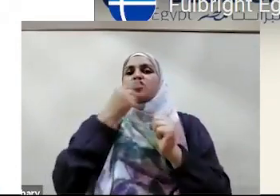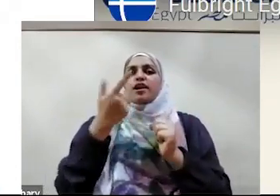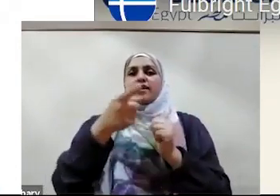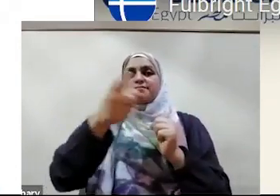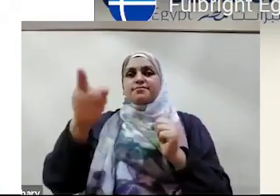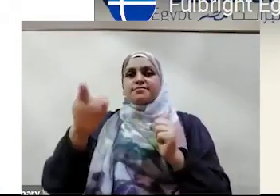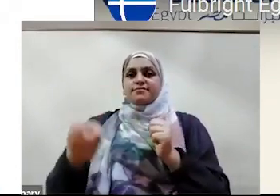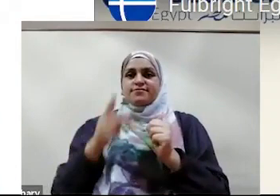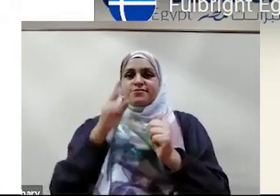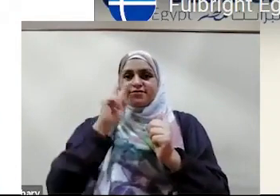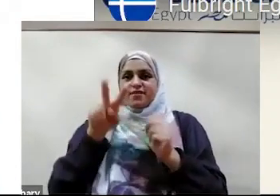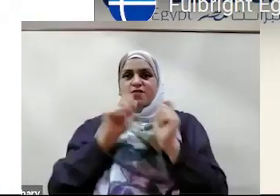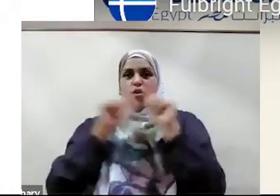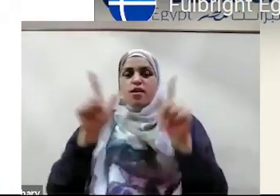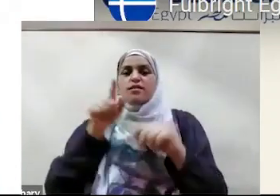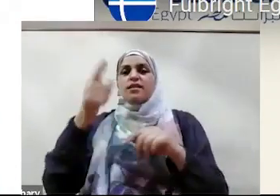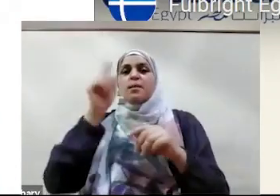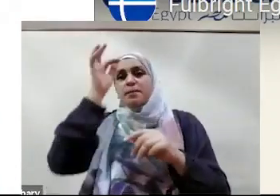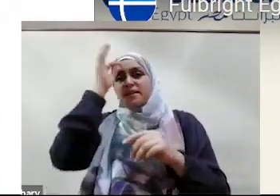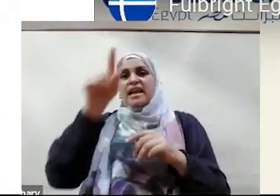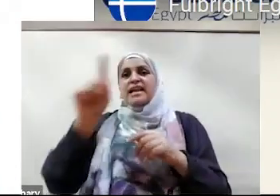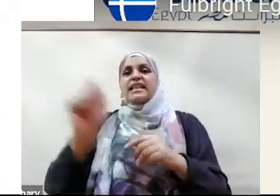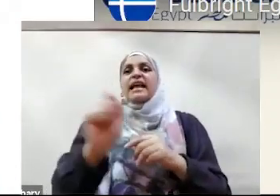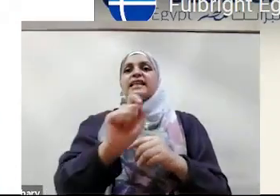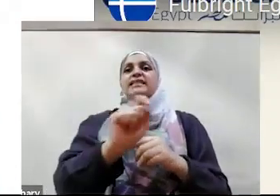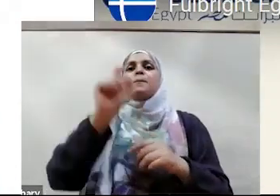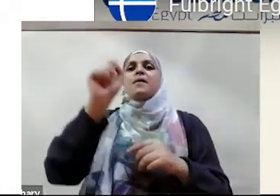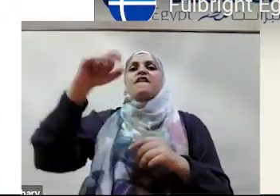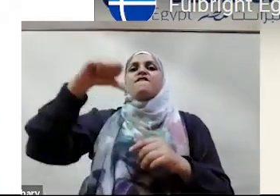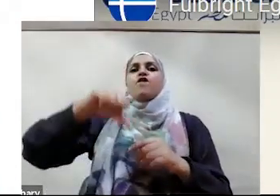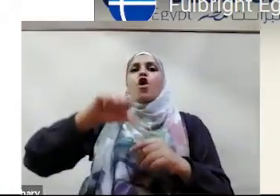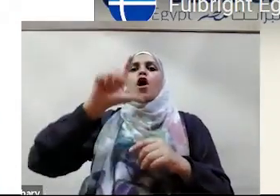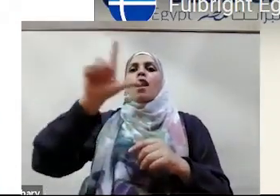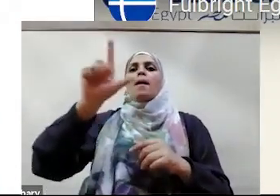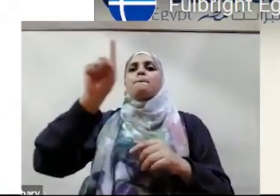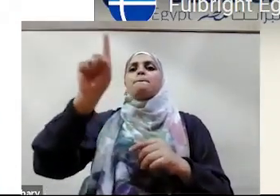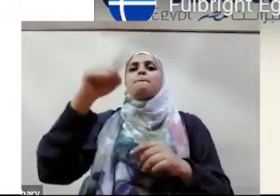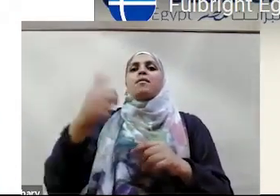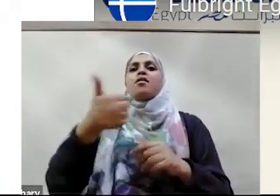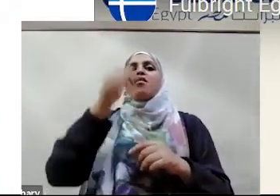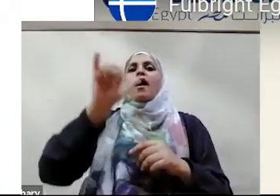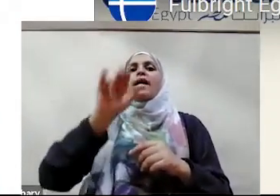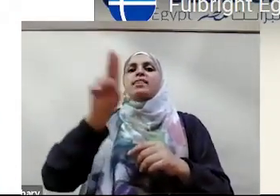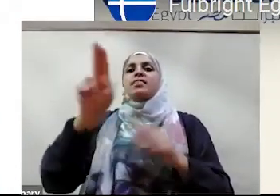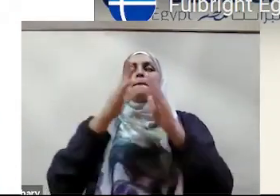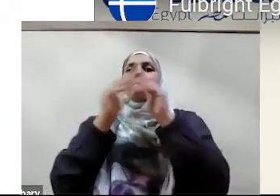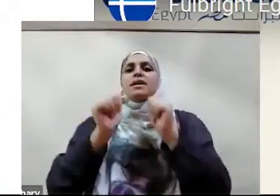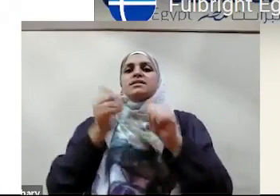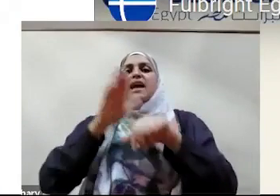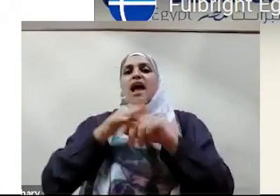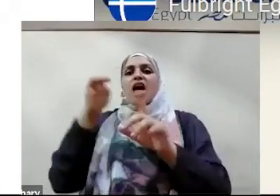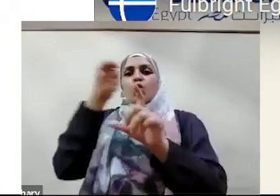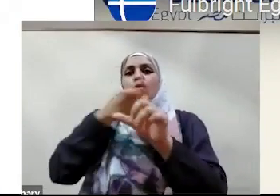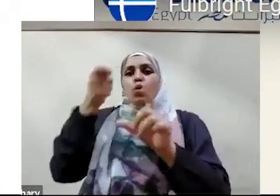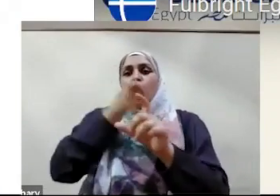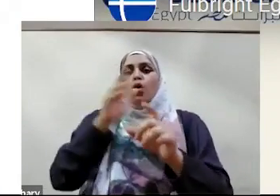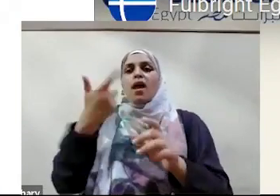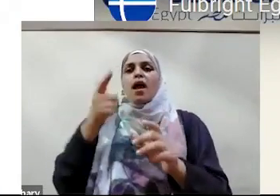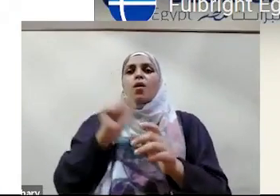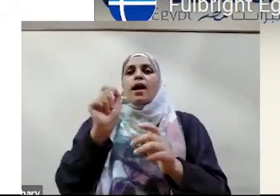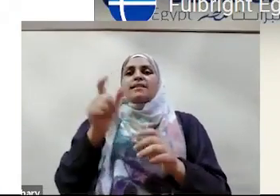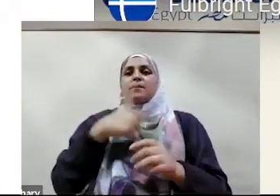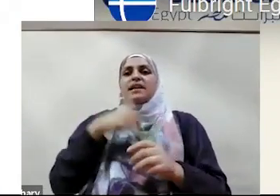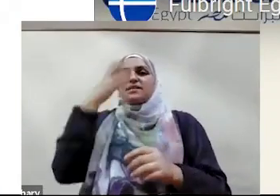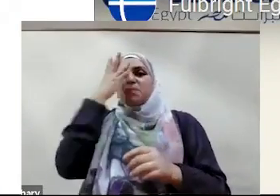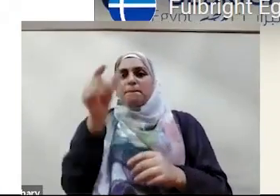بيبقى لو كتبتوا فول برايت مصر على جوجل، او لو كتبتوا اسم المنحه Applied Fine and Performing Arts، او لو